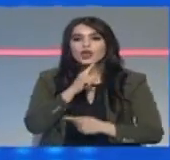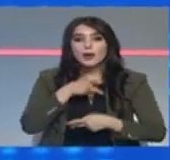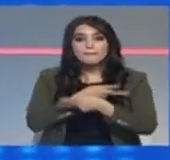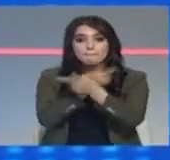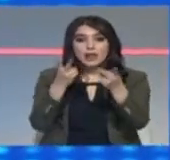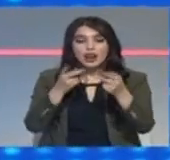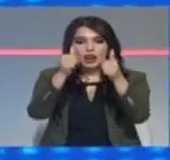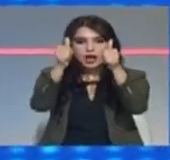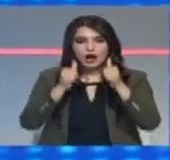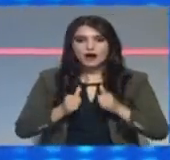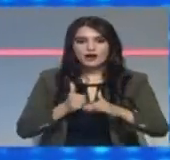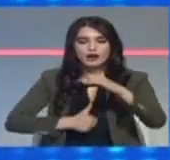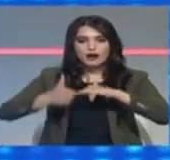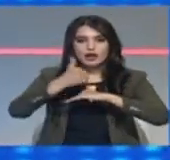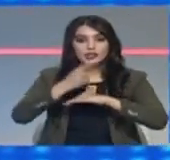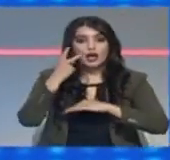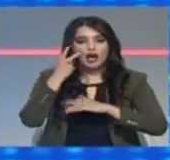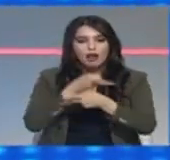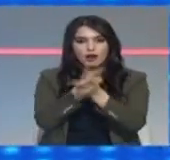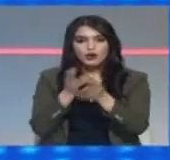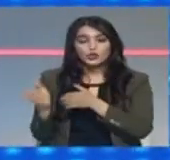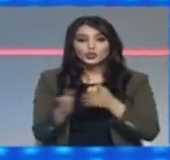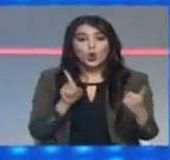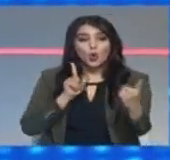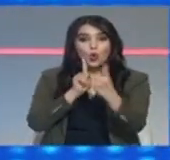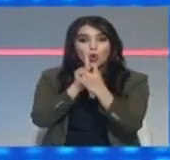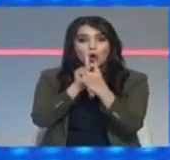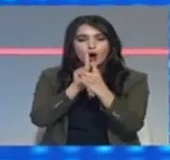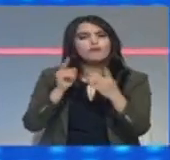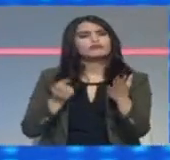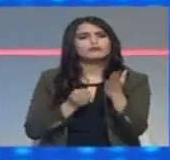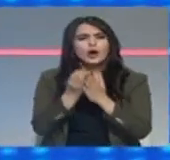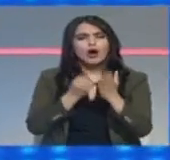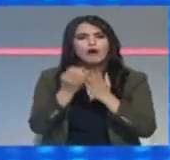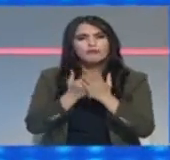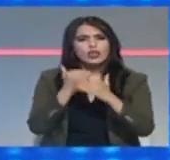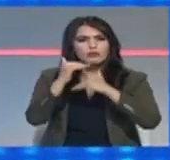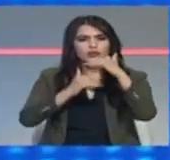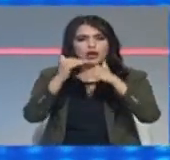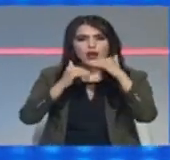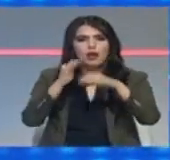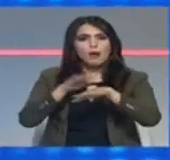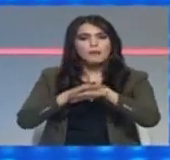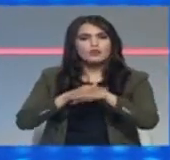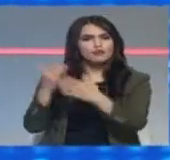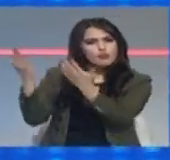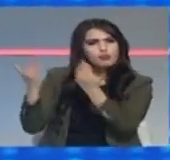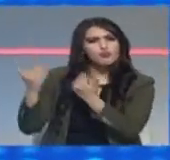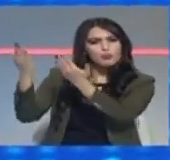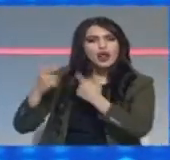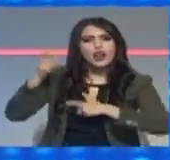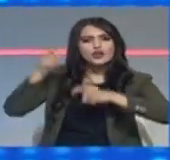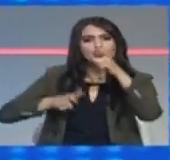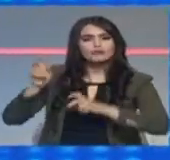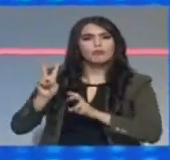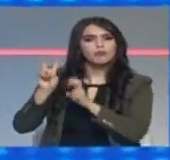عن رئاسه الجمهوريه وتناول اللقاء بالخصوص اخر التطورات المتعلقه بعمليه اجراء التونسيين العالقين